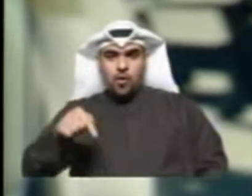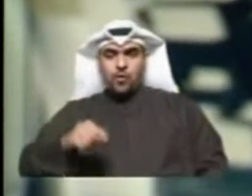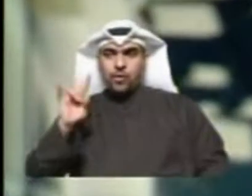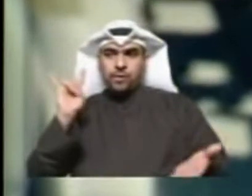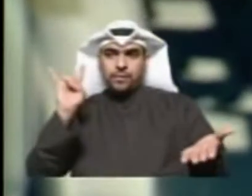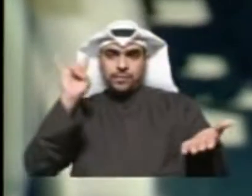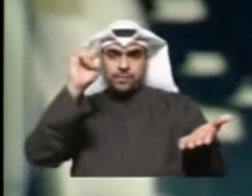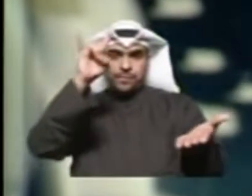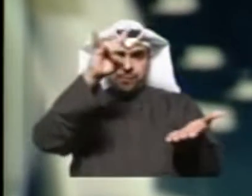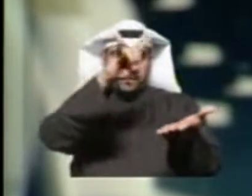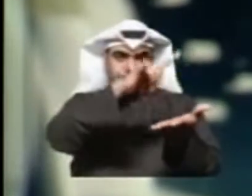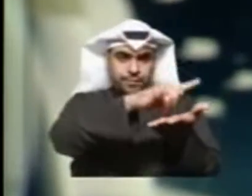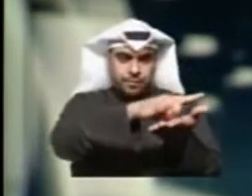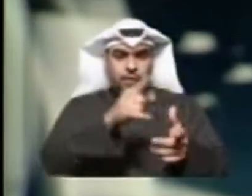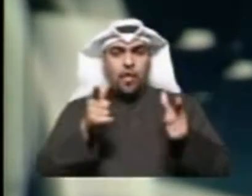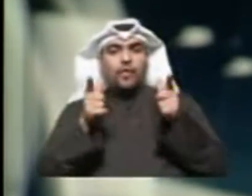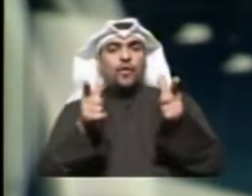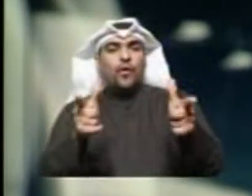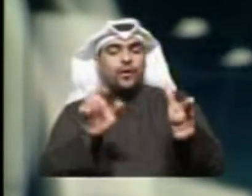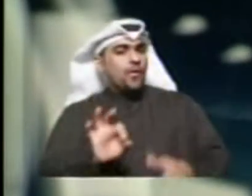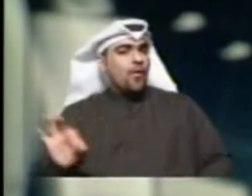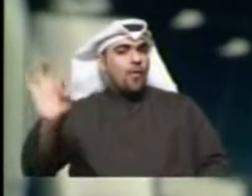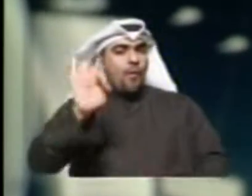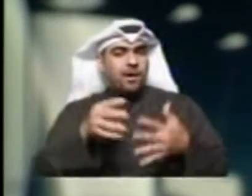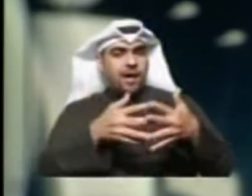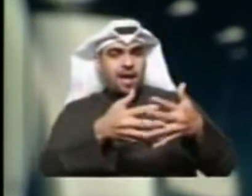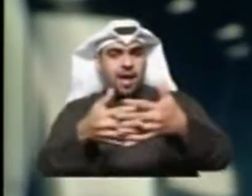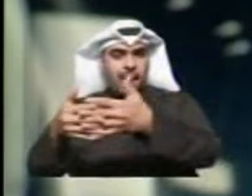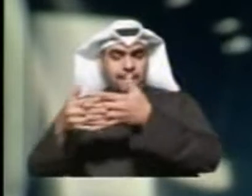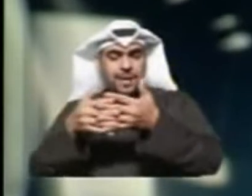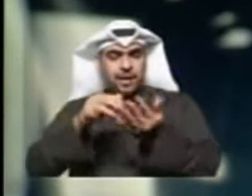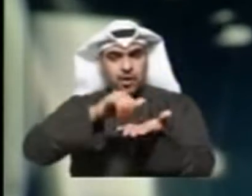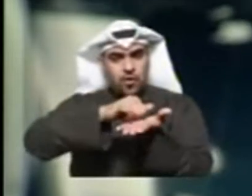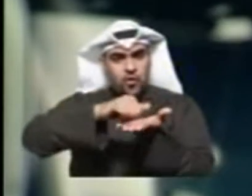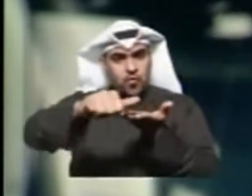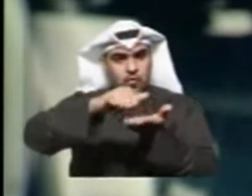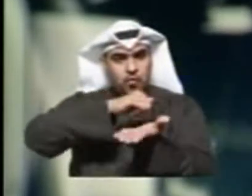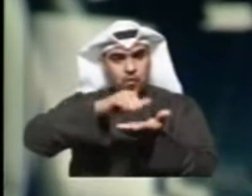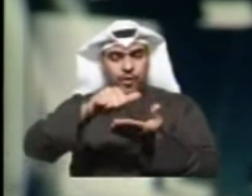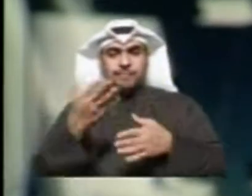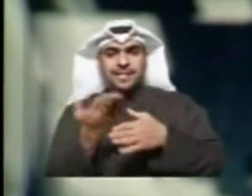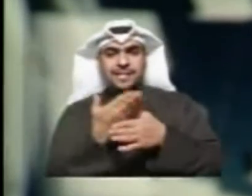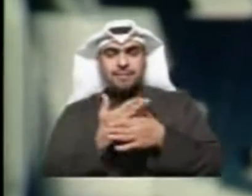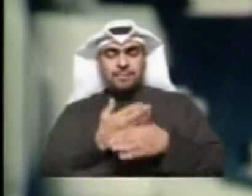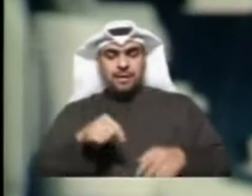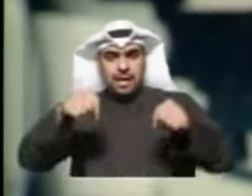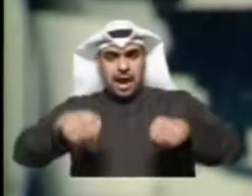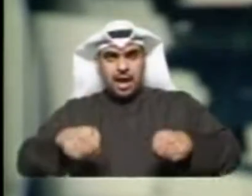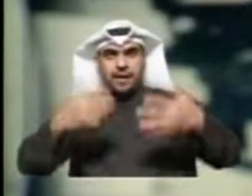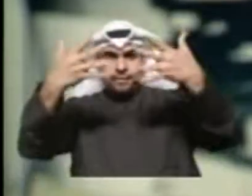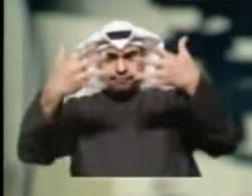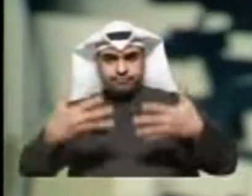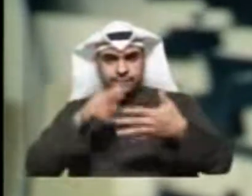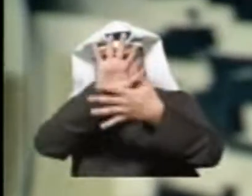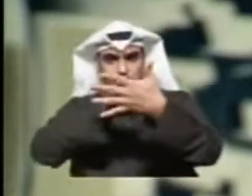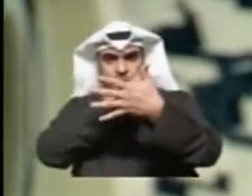مدينة نيويورك لترأس وفد دولة الكويت المشارك في فعاليات سلسلة من الاجتماعات المدرجة على